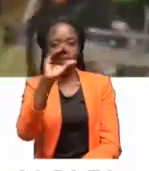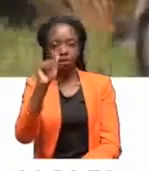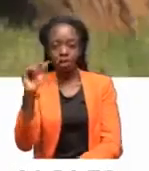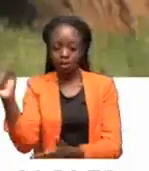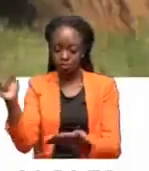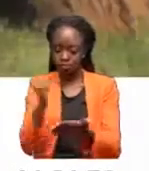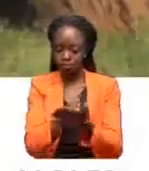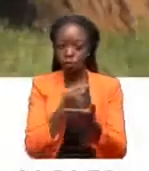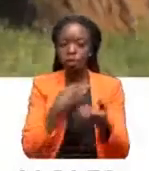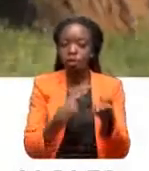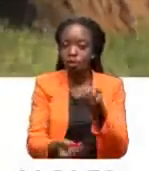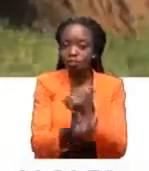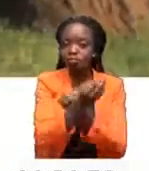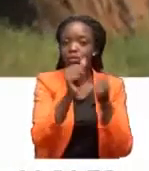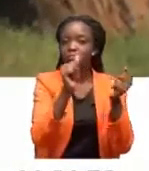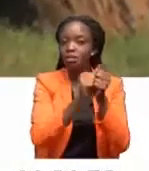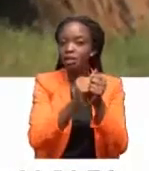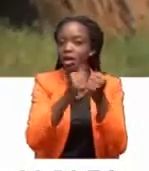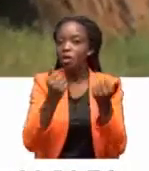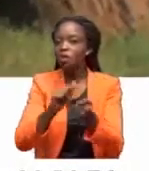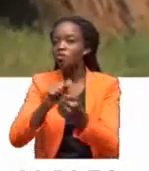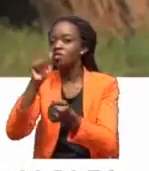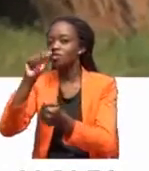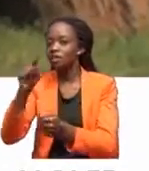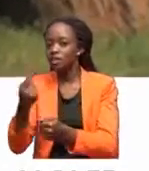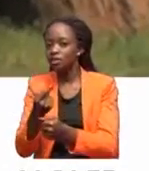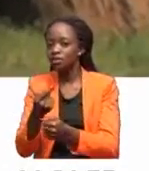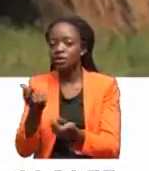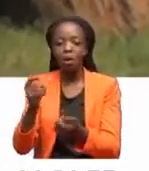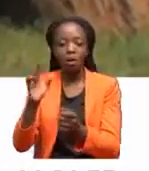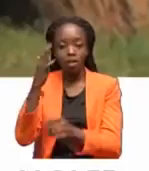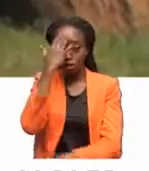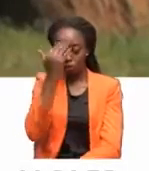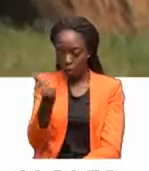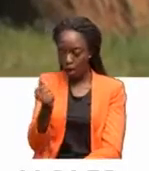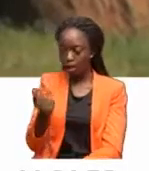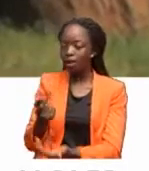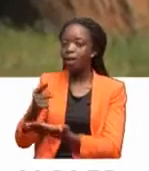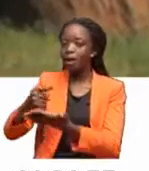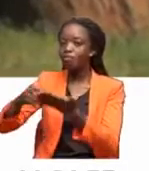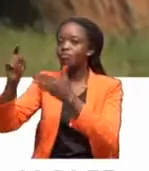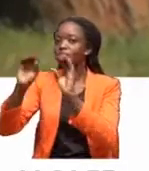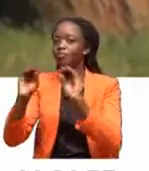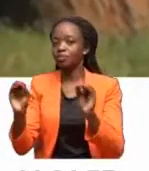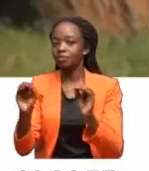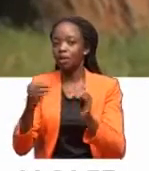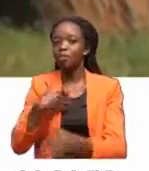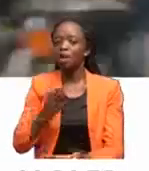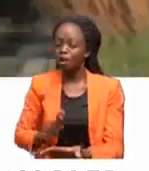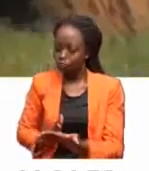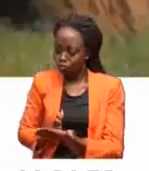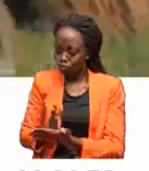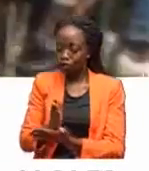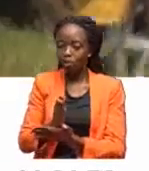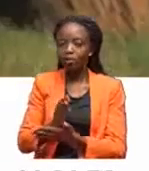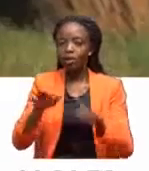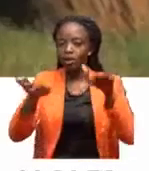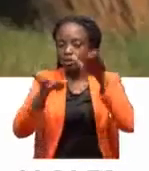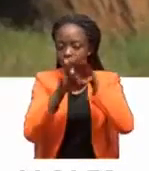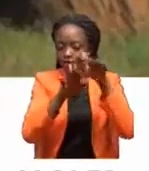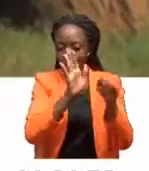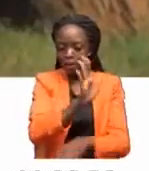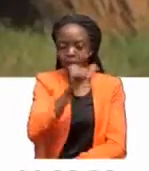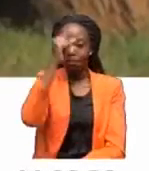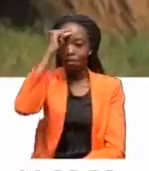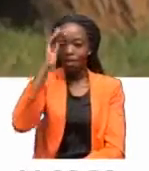shilingi 1510 ndiposa impeachment haiwezi kupita. Kwa hivyo niko sure Khaemba debiti wake na mawaziri